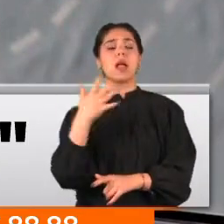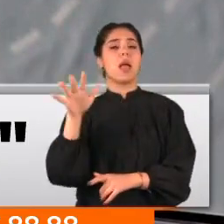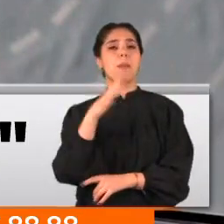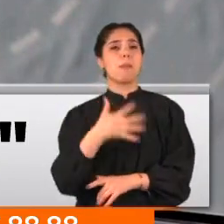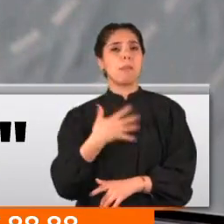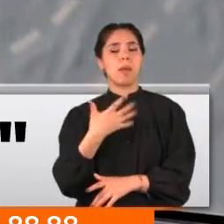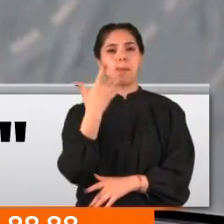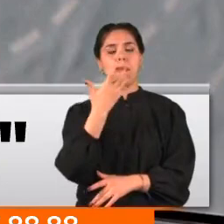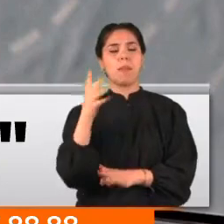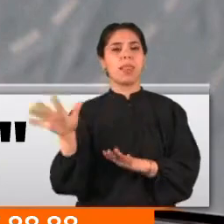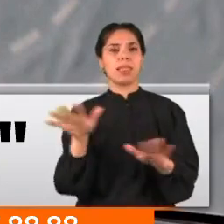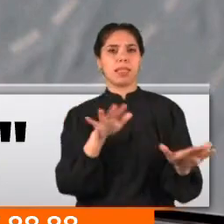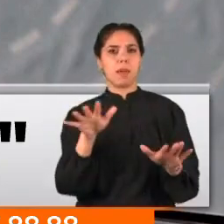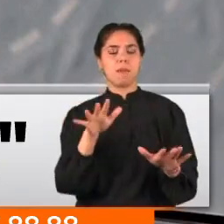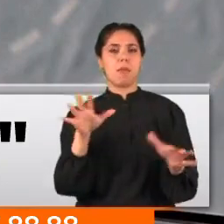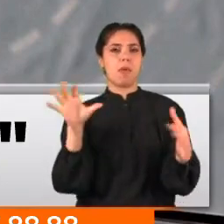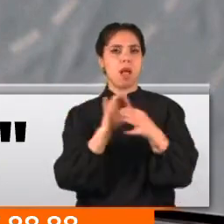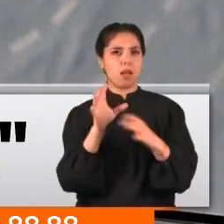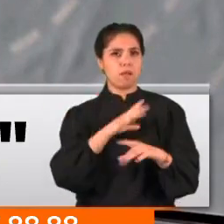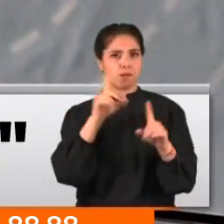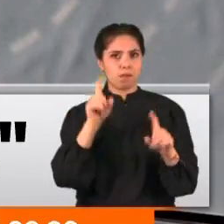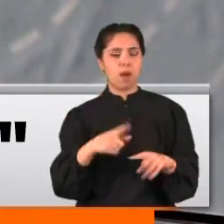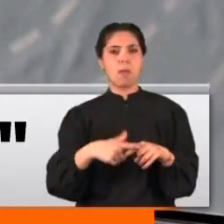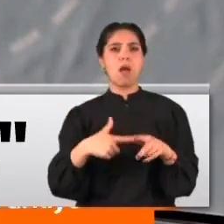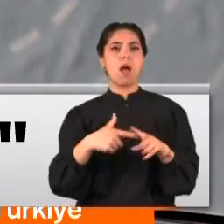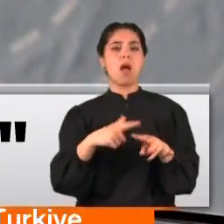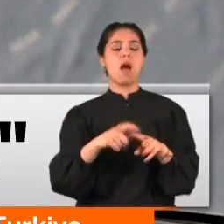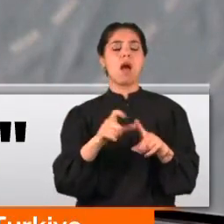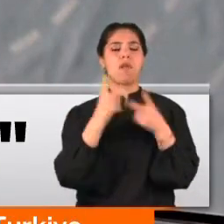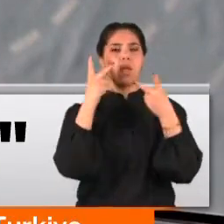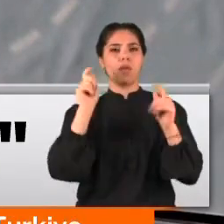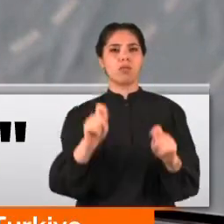tabii, acaba Marmara depremini tetikler mi? AFAD bir açıklama yaptı